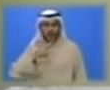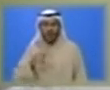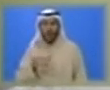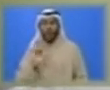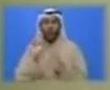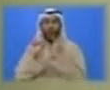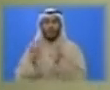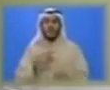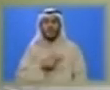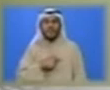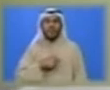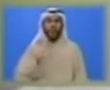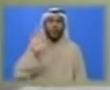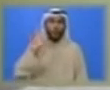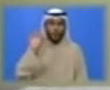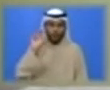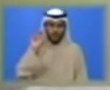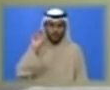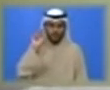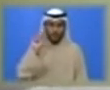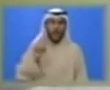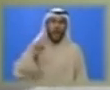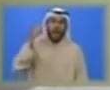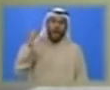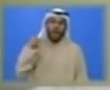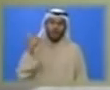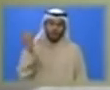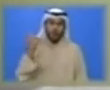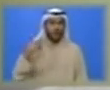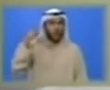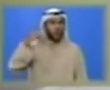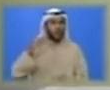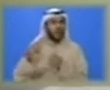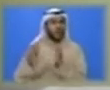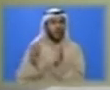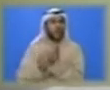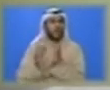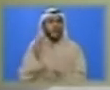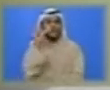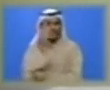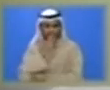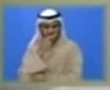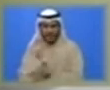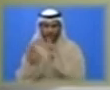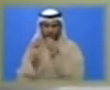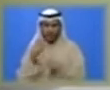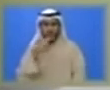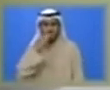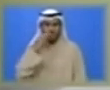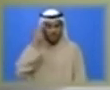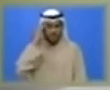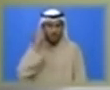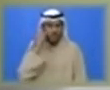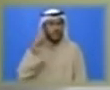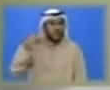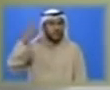وواقفات يمكن في أعمال تختلف عن يمكن الوقف الذي تقدم فيه الرجال كالمساجد، إنما النساء